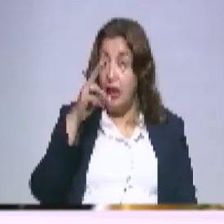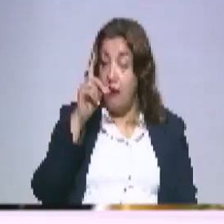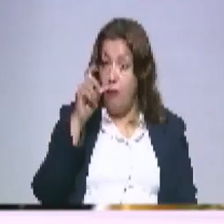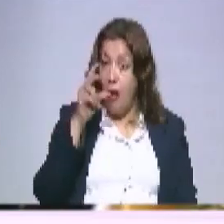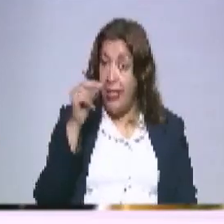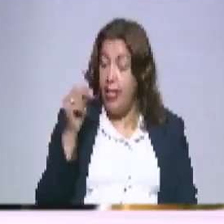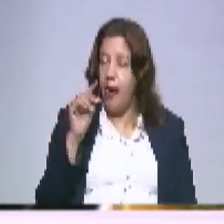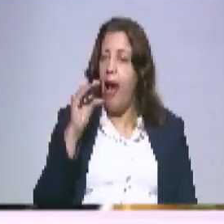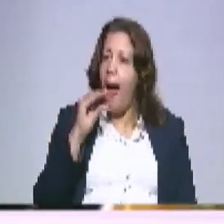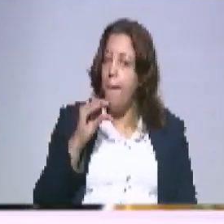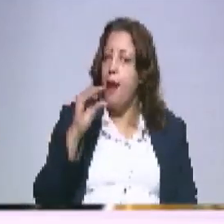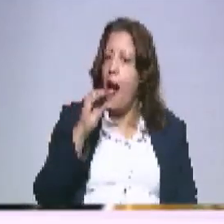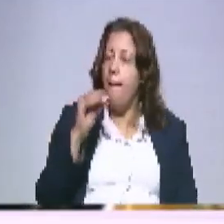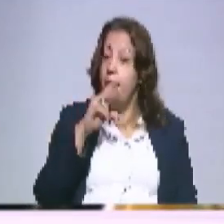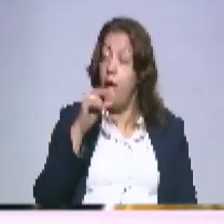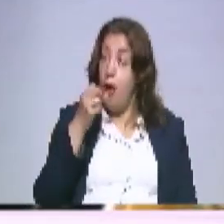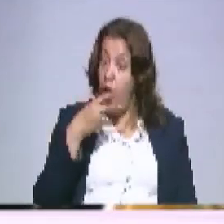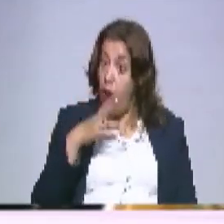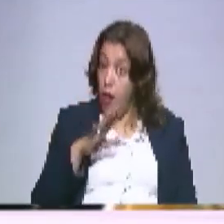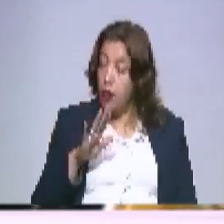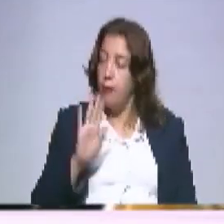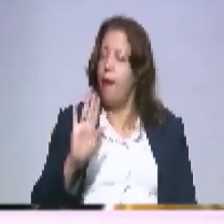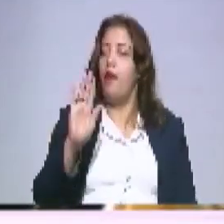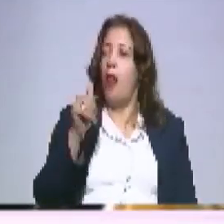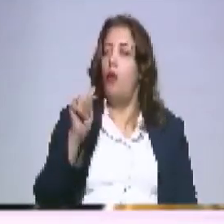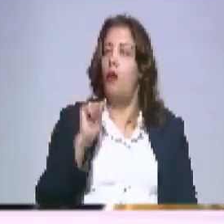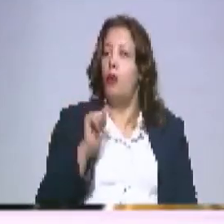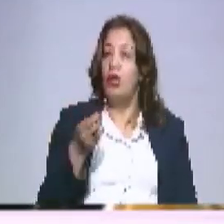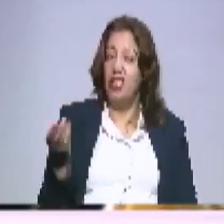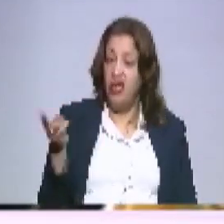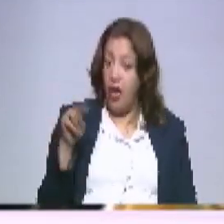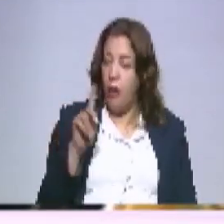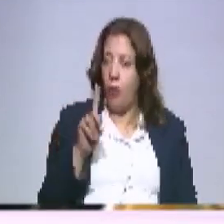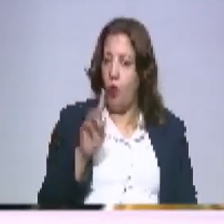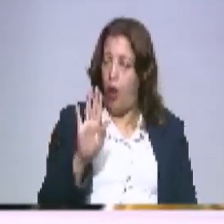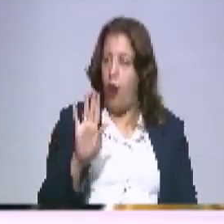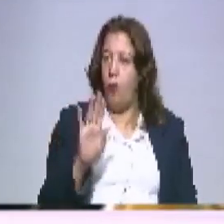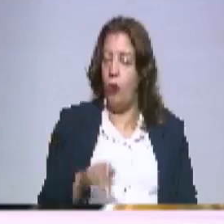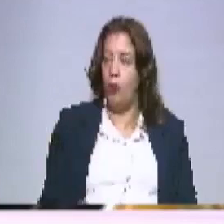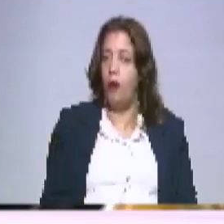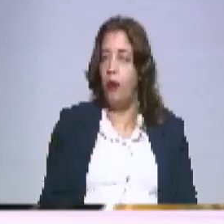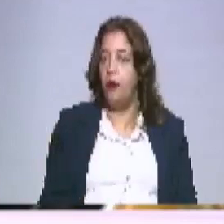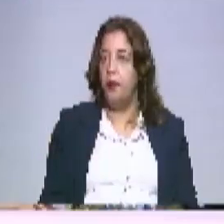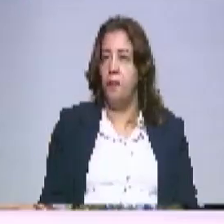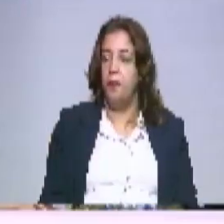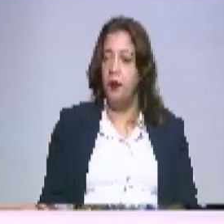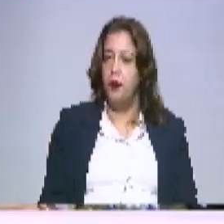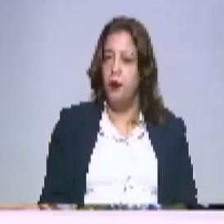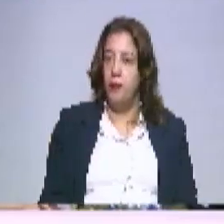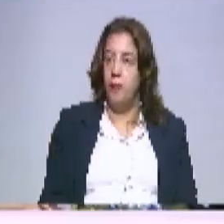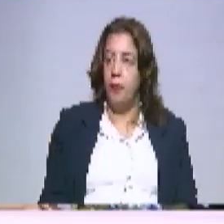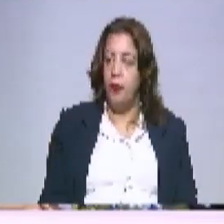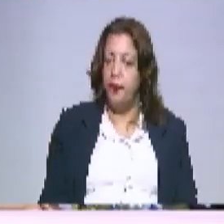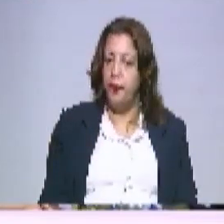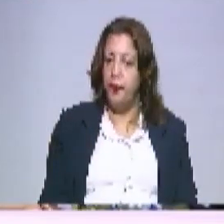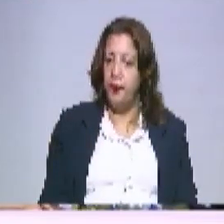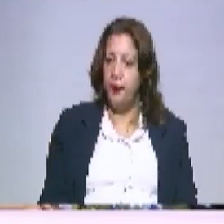هنظبطها كده وهنعصر عليها برتقان في الاخر وهتبقى حاجه رائعه جدا يعني. تمام، حلوه قوي. كويس.